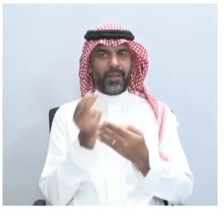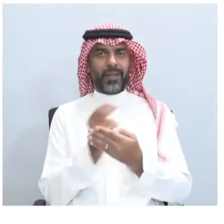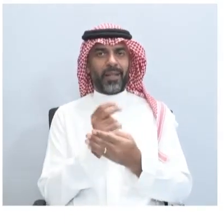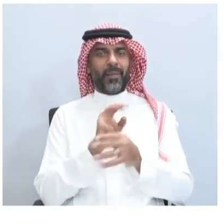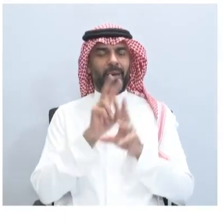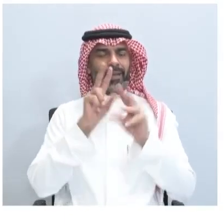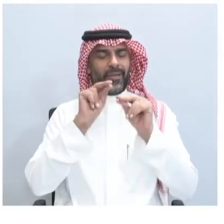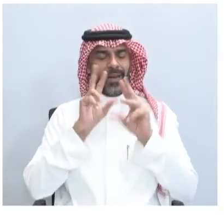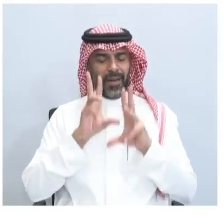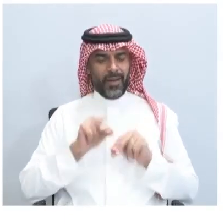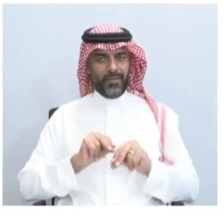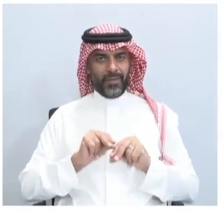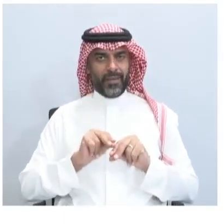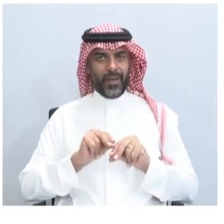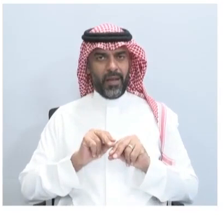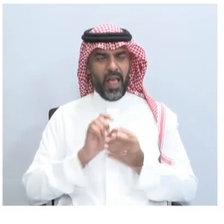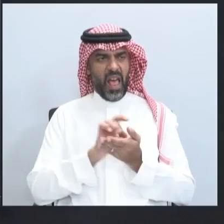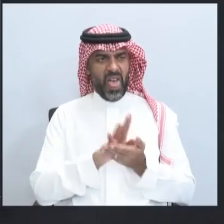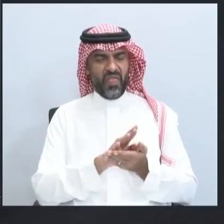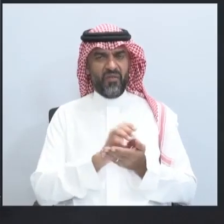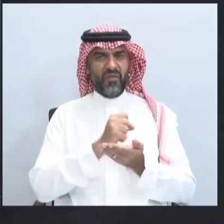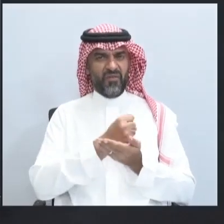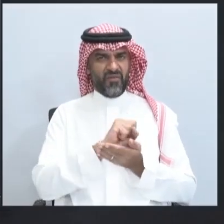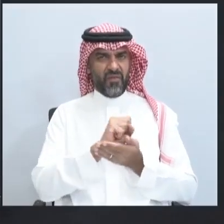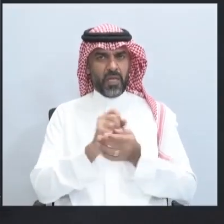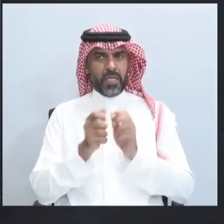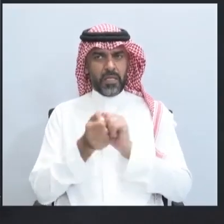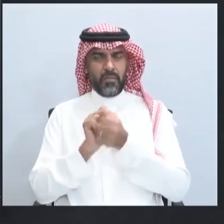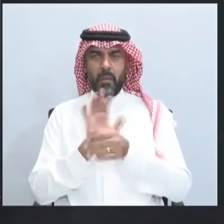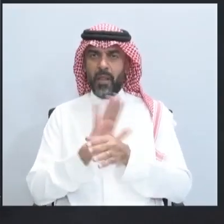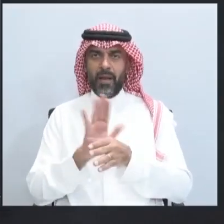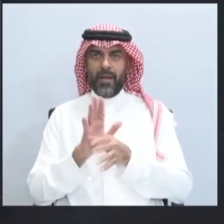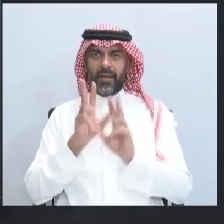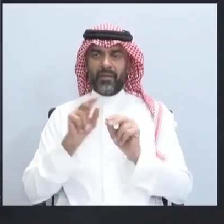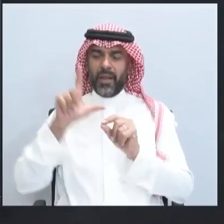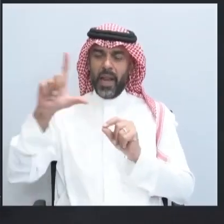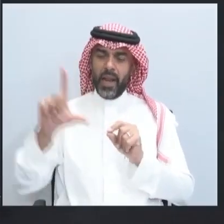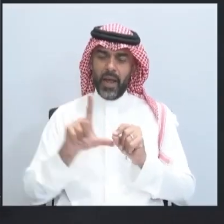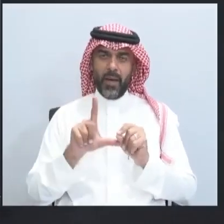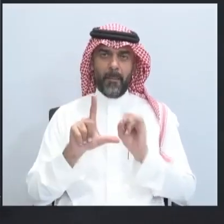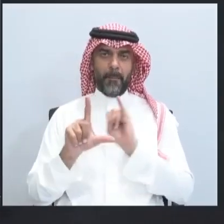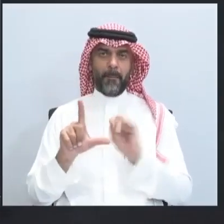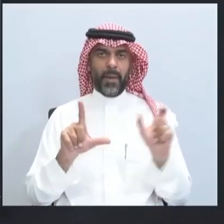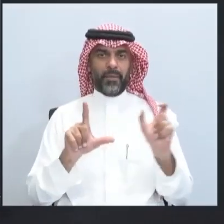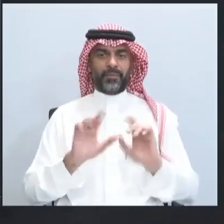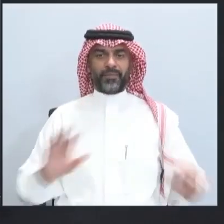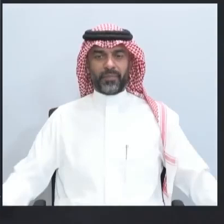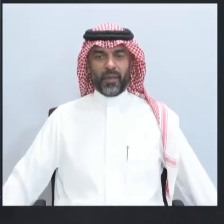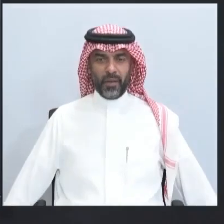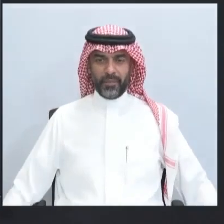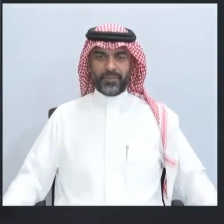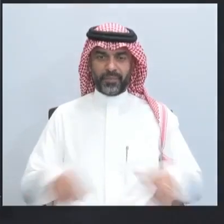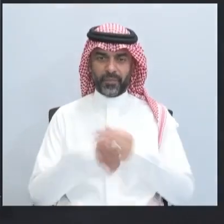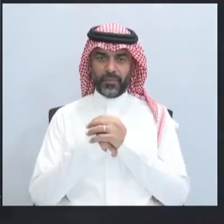كالكلمه الواحده ولم نحذف منهما شيئا اذا كما مر معنا الحذف